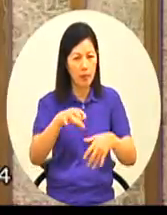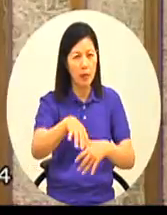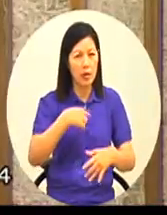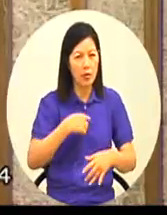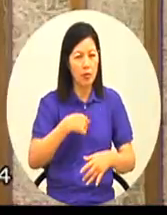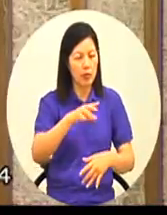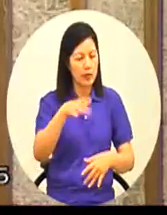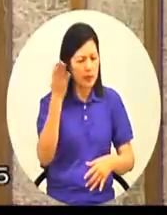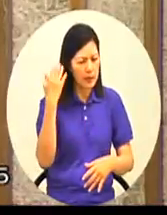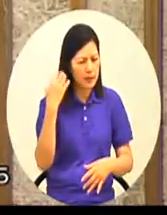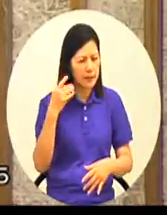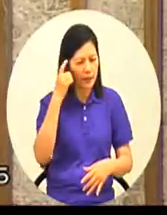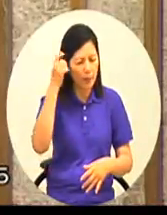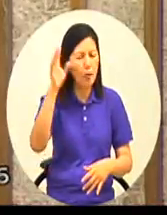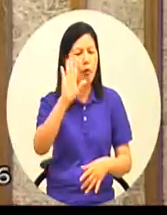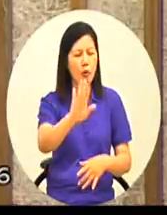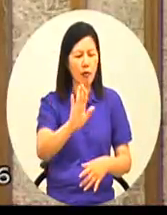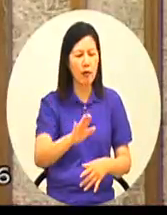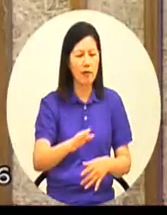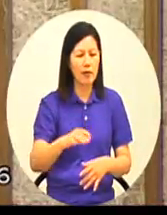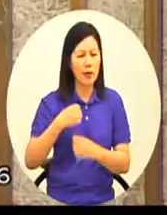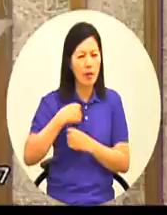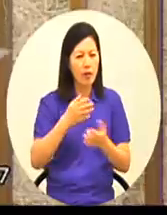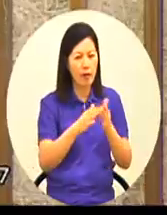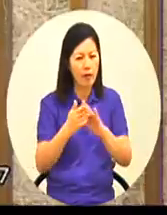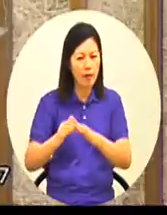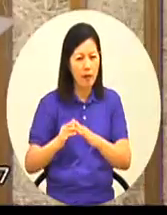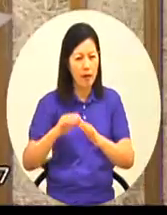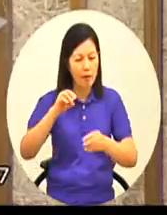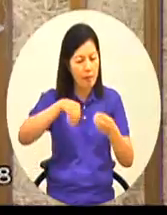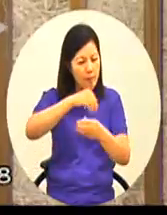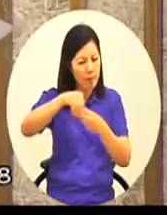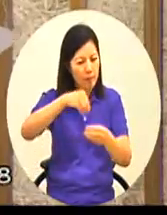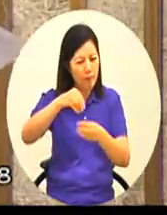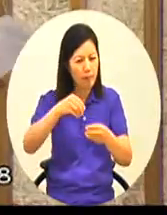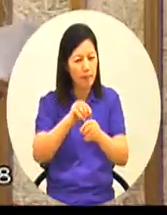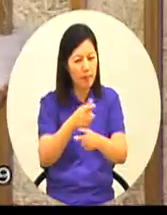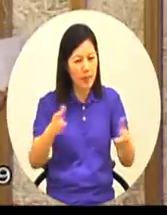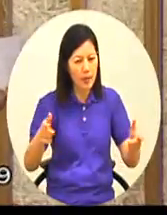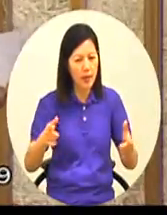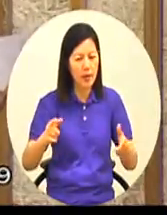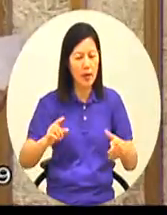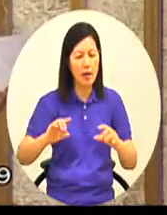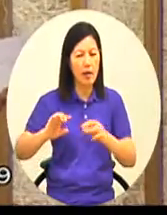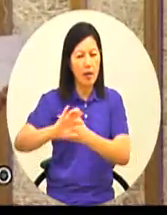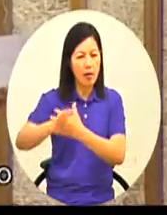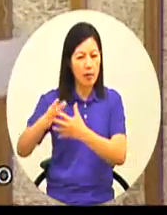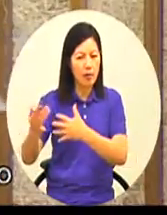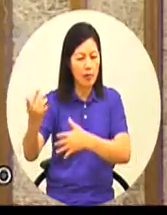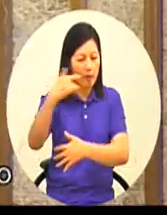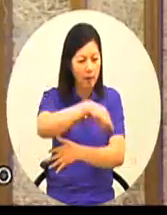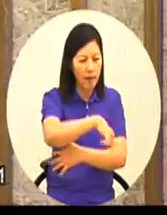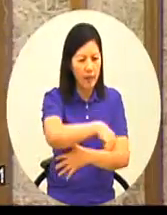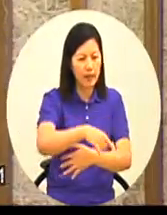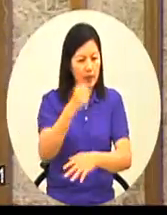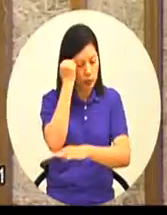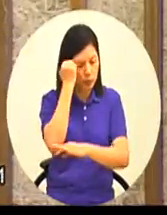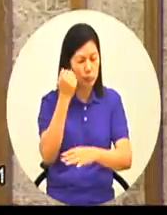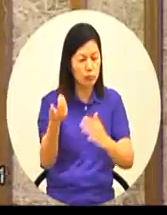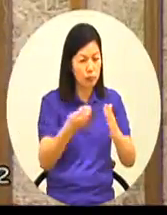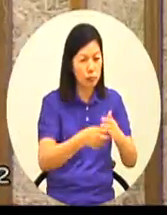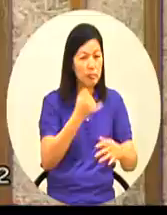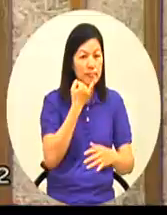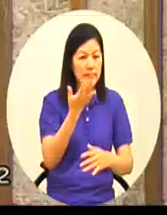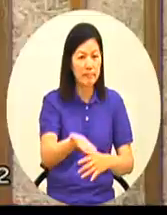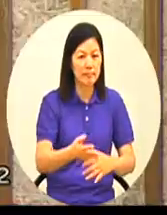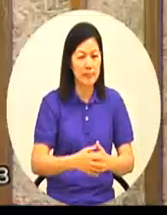抱持过这个梦想，能不能把眷舍活化？我甚至曾经想说，是不是我的国际背包客可以住在可以住进去？可是事实上的